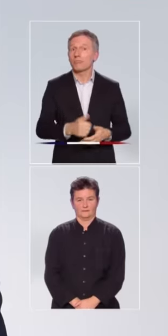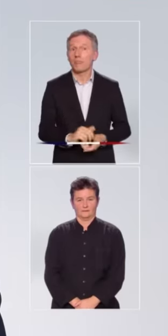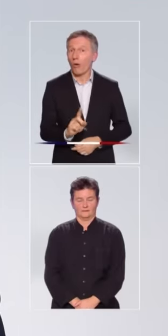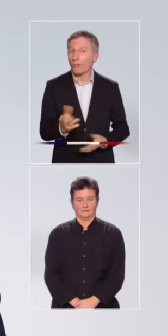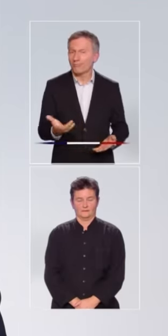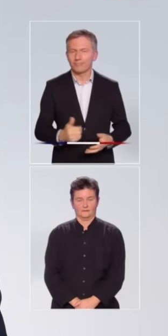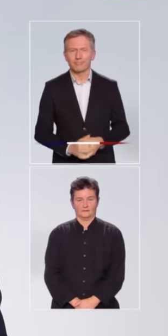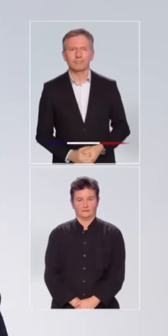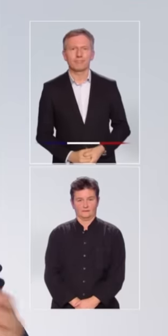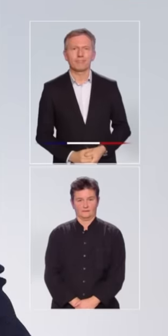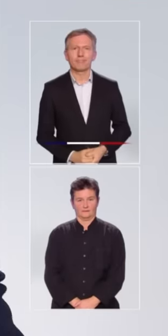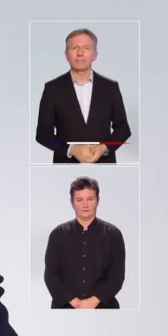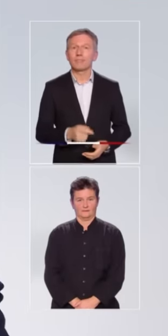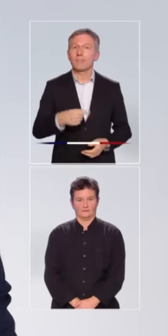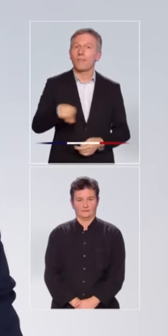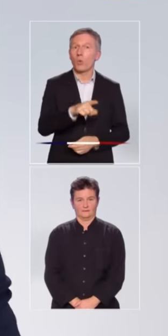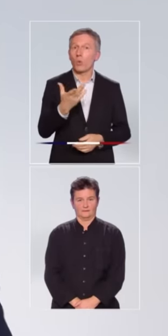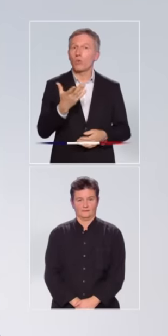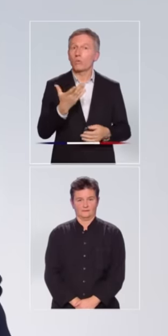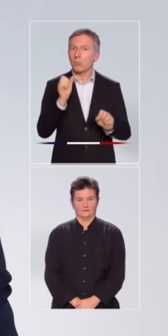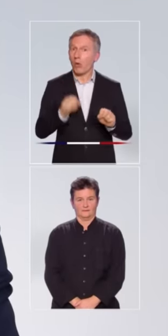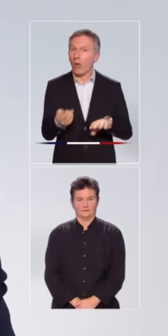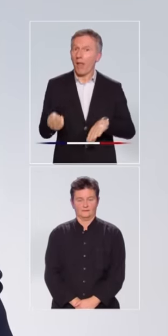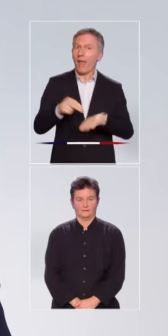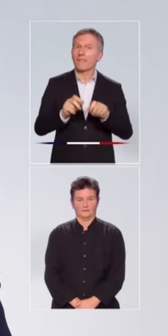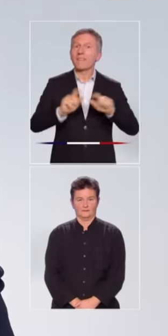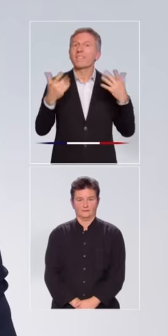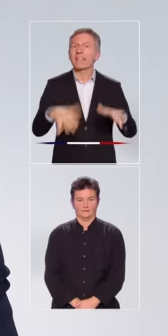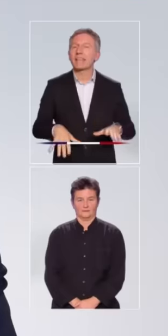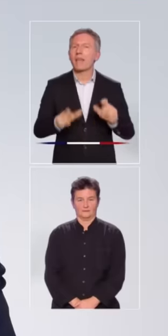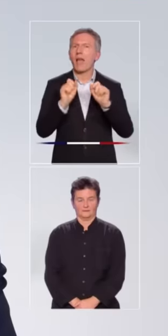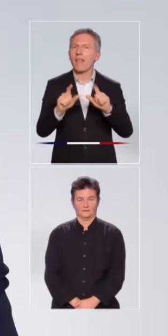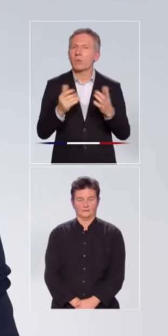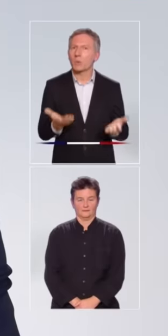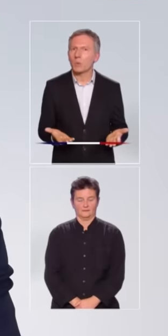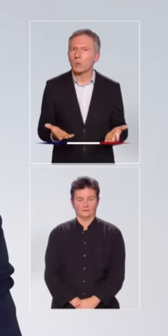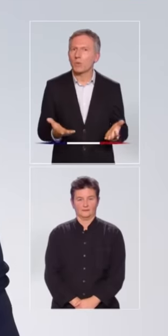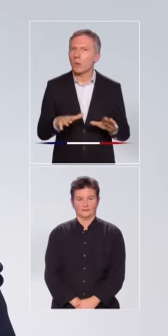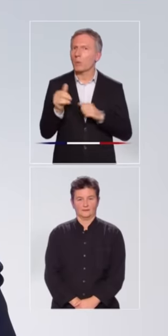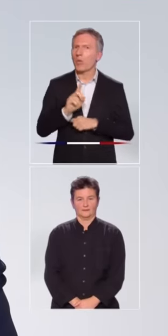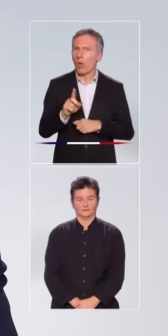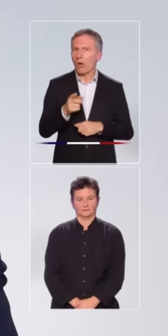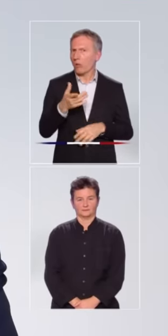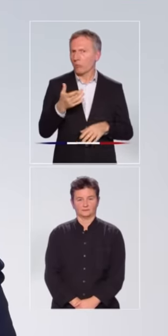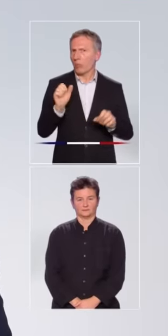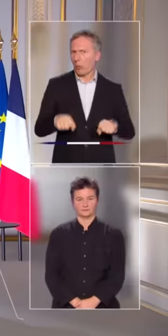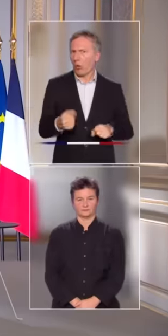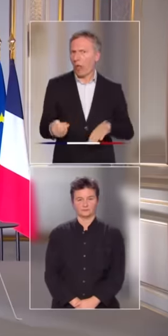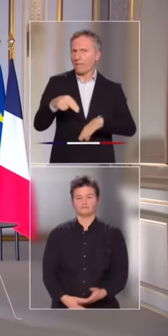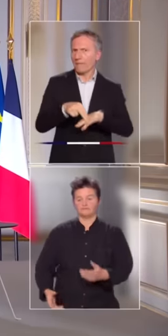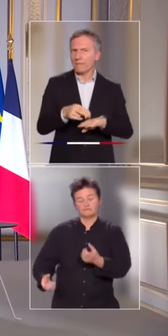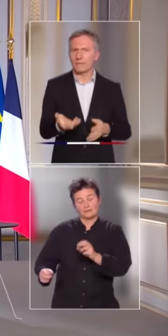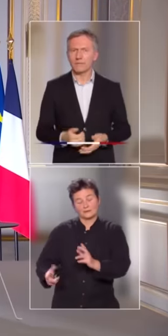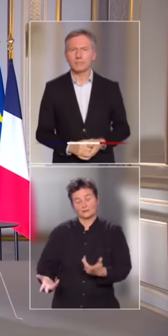Non. Est-ce que vous excluez de vous lever à la fin de cette interview? Coup sûr, vous n'allez pas l'exclure. On est même sûr de le